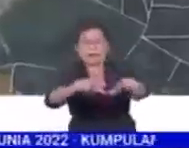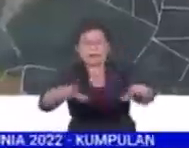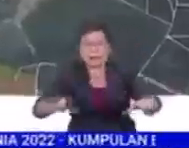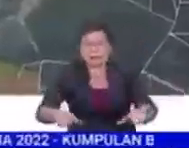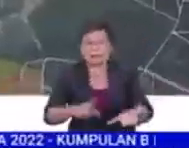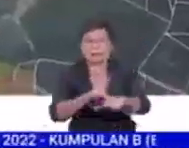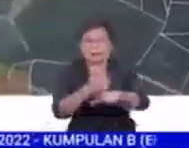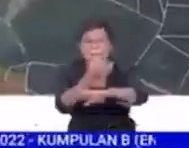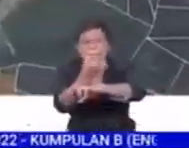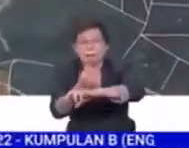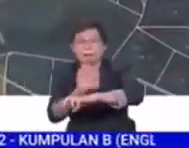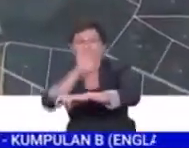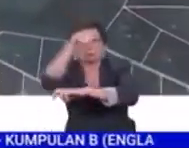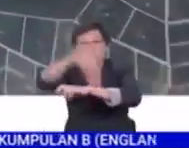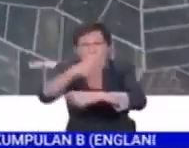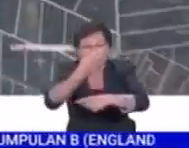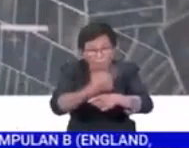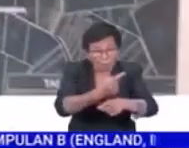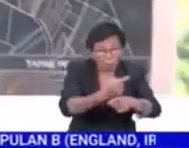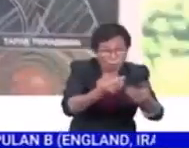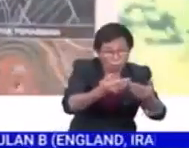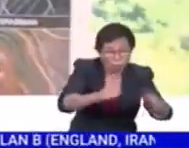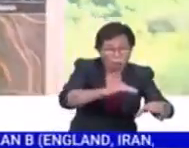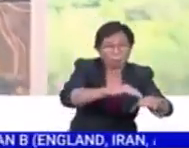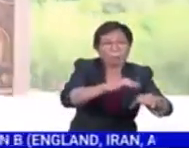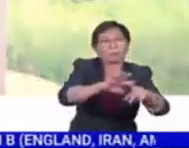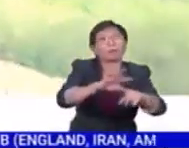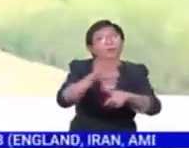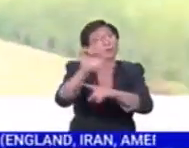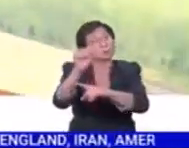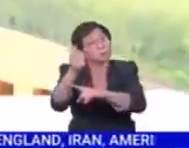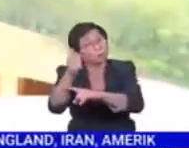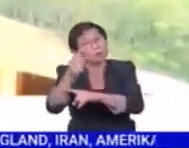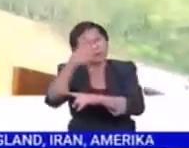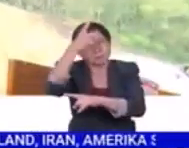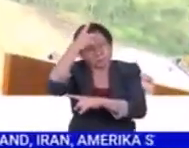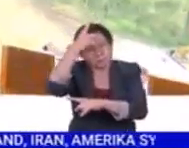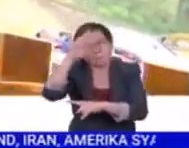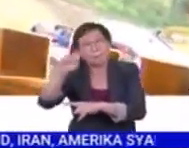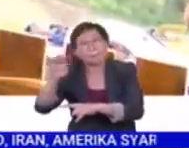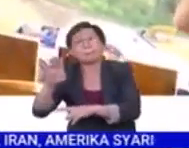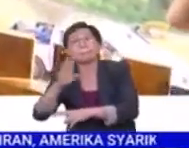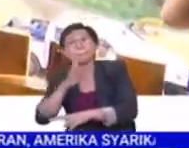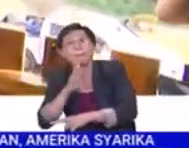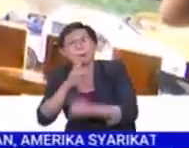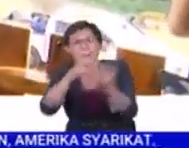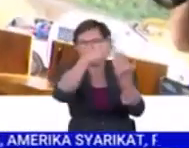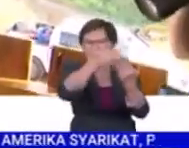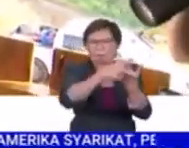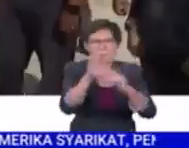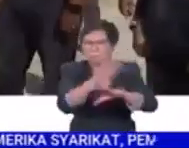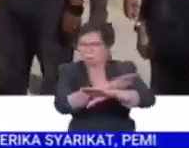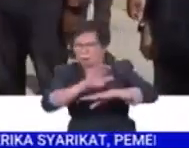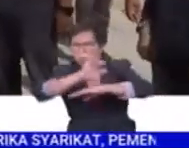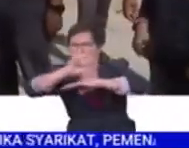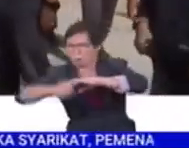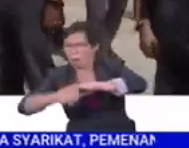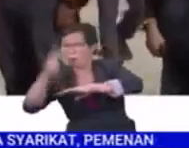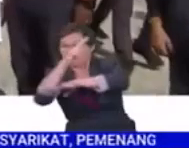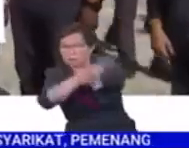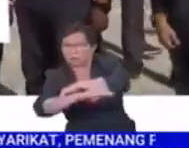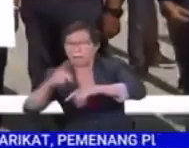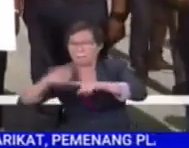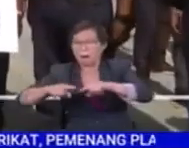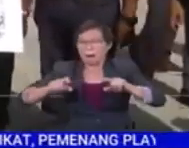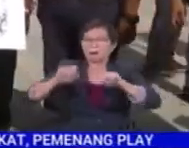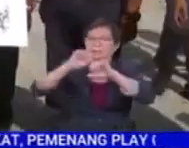Batu Gajah yang sepatunya dibuka Oktober tahun lalu Ratu Sri saran diberkati Project tersebut bukan dibawah kerajaan Negeri tetapi